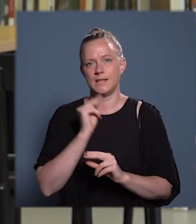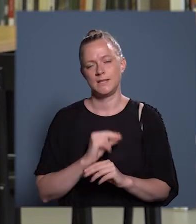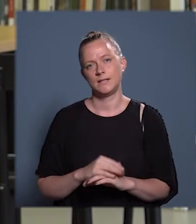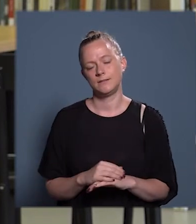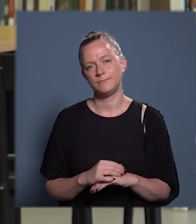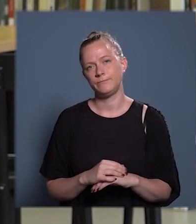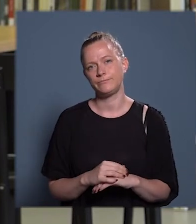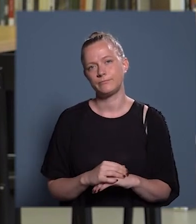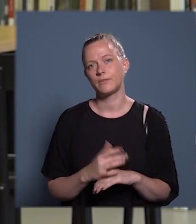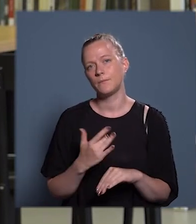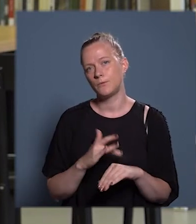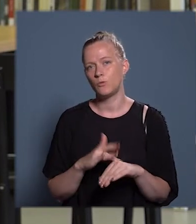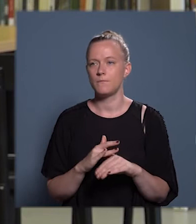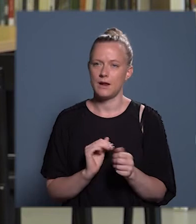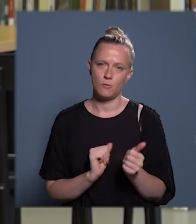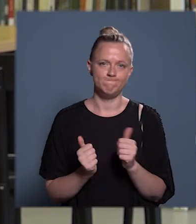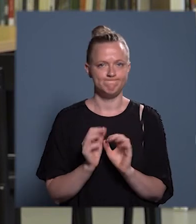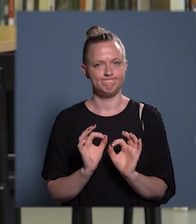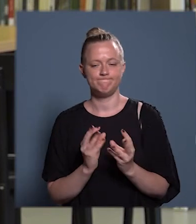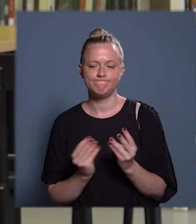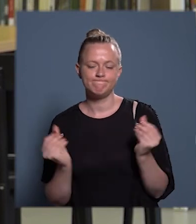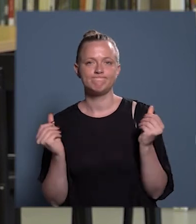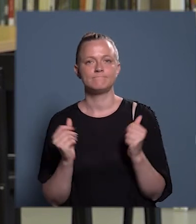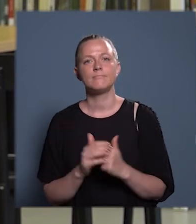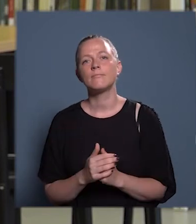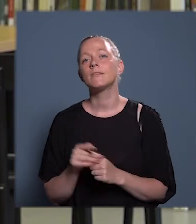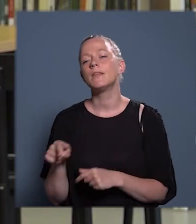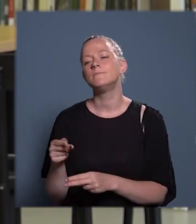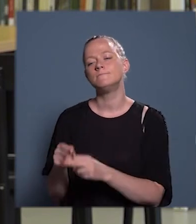ki küszöbölni, de ő volt, aki